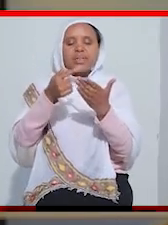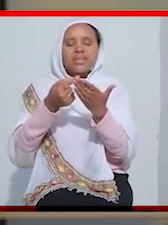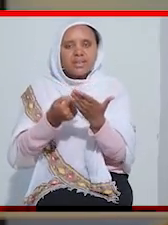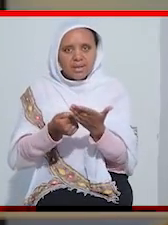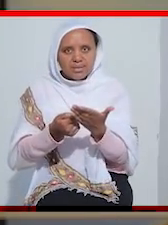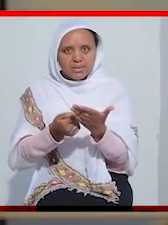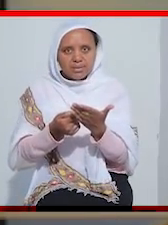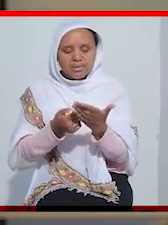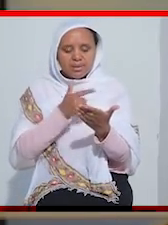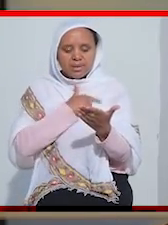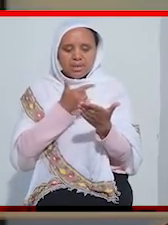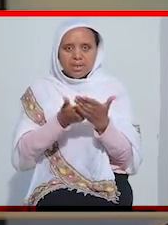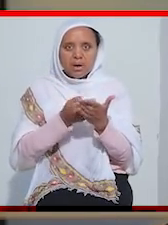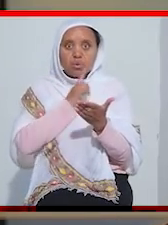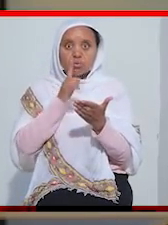ነው። ስለዚህ